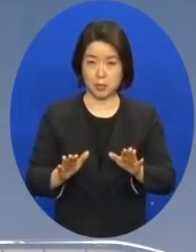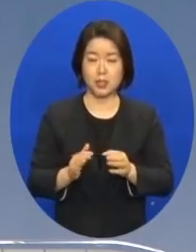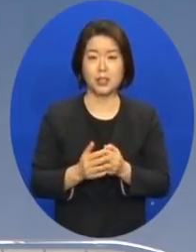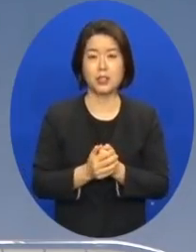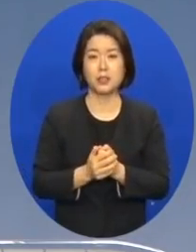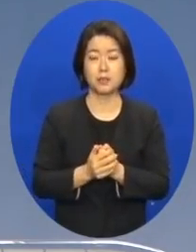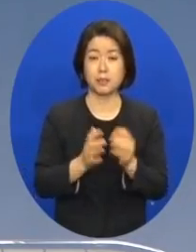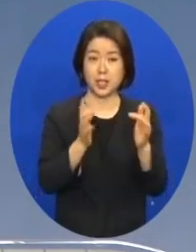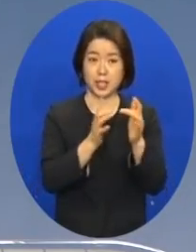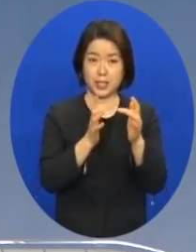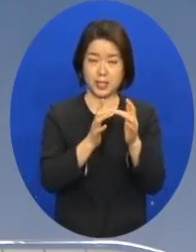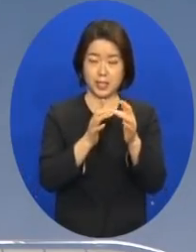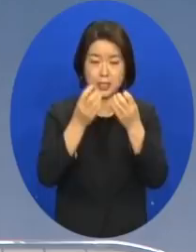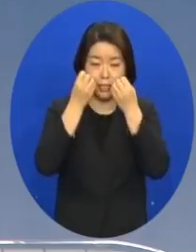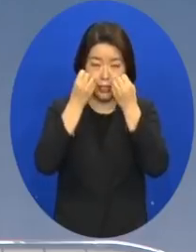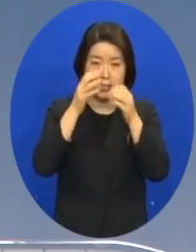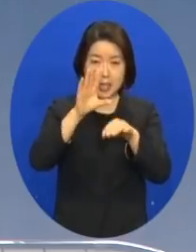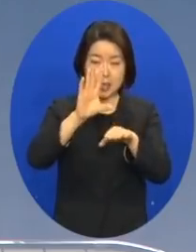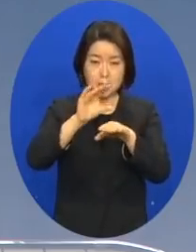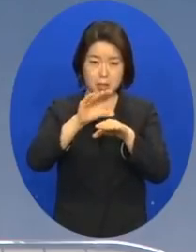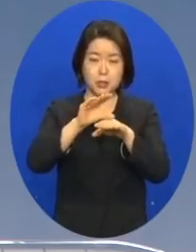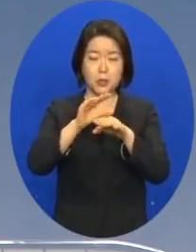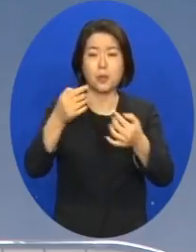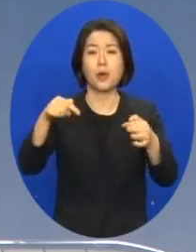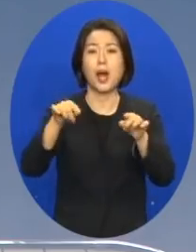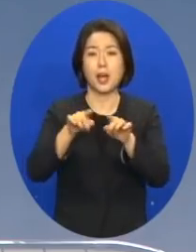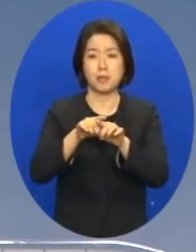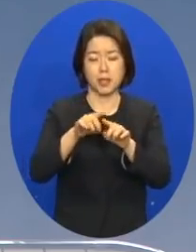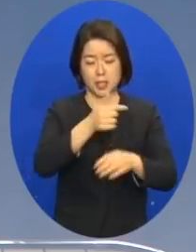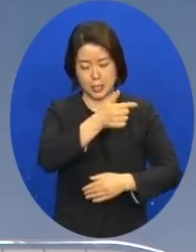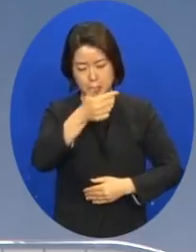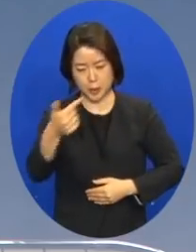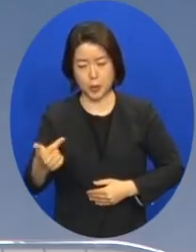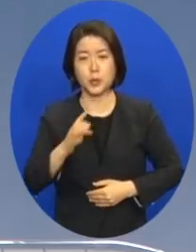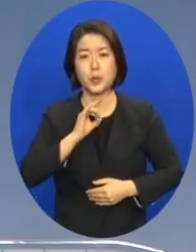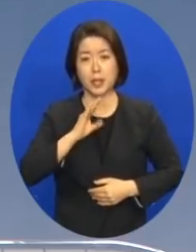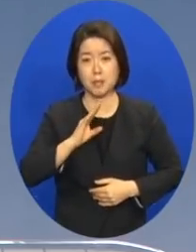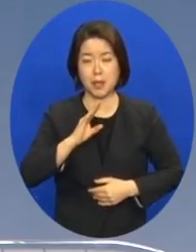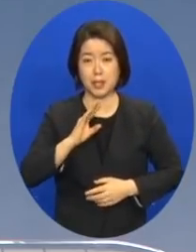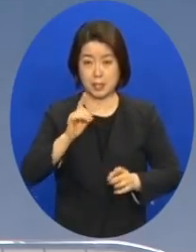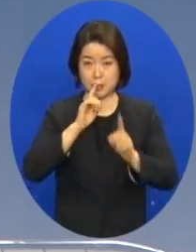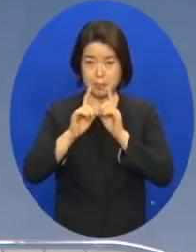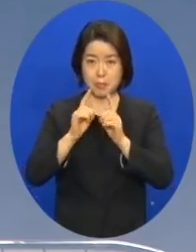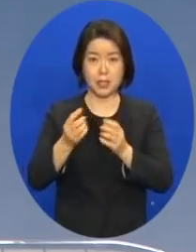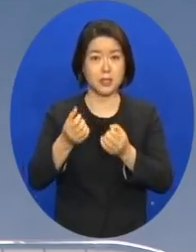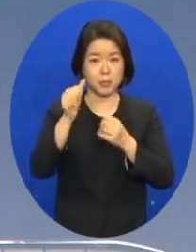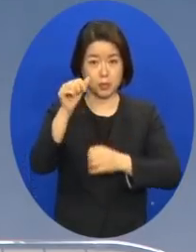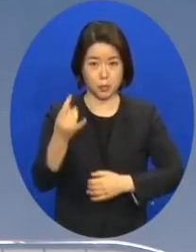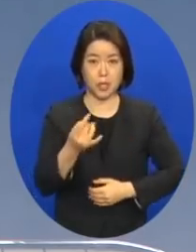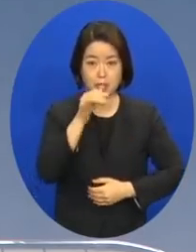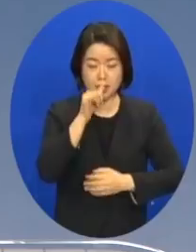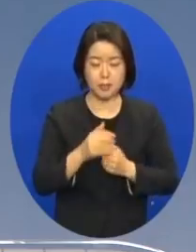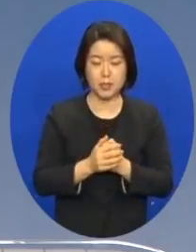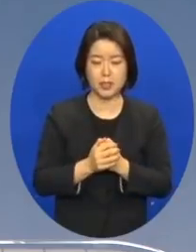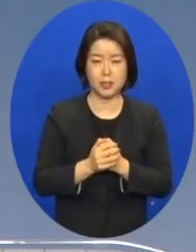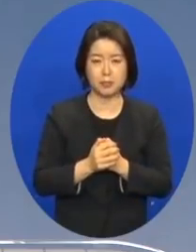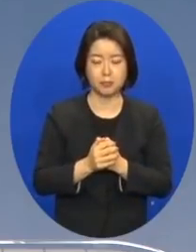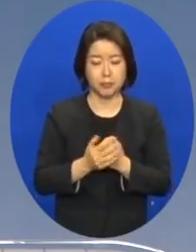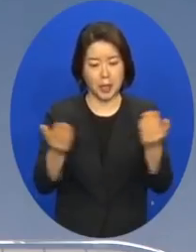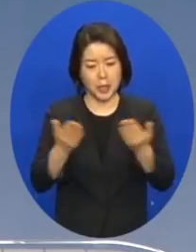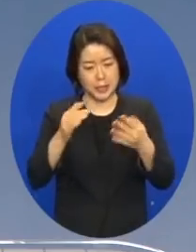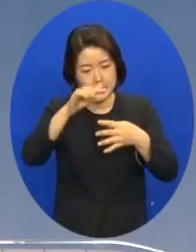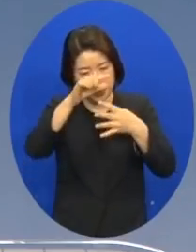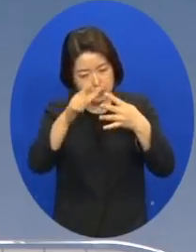이번에는 온라인 생방송으로 함께 말씀 기도회가 저녁 집회만 진행이 됩니다. 미리 스케줄을 다 조정하시고